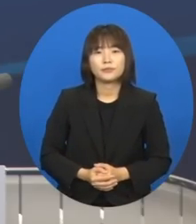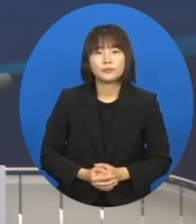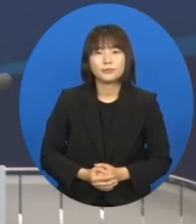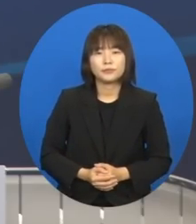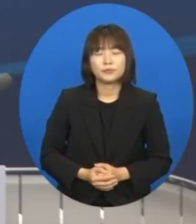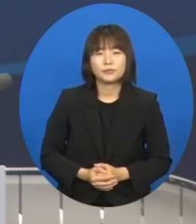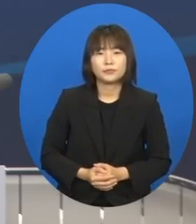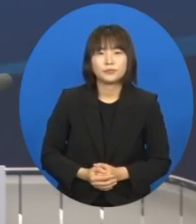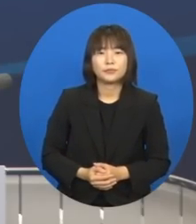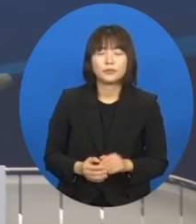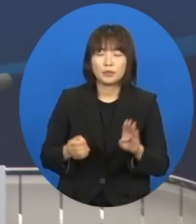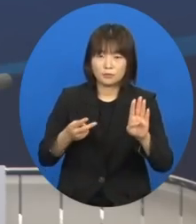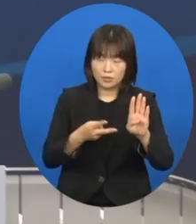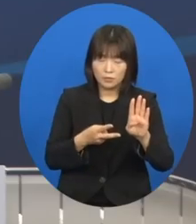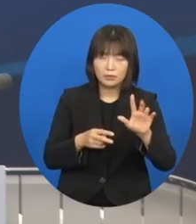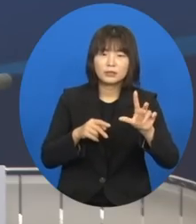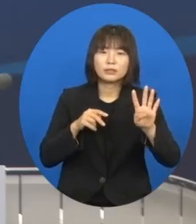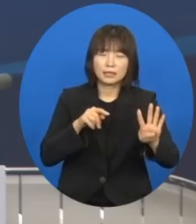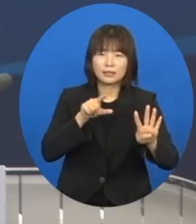빌립보서 4장 6절 10절에